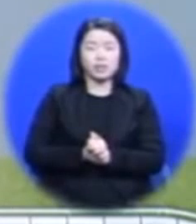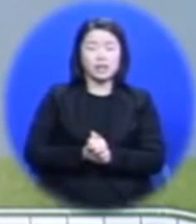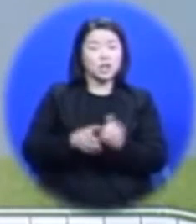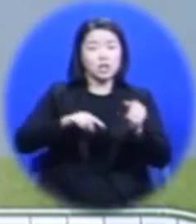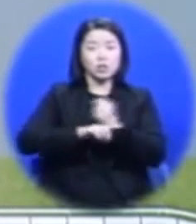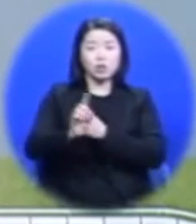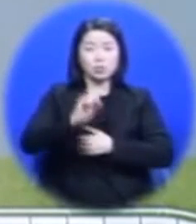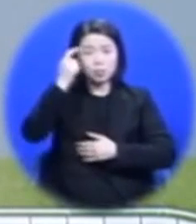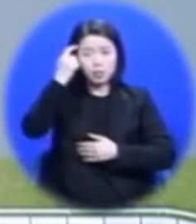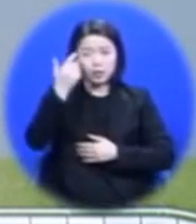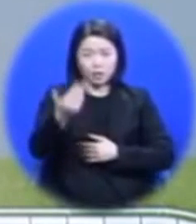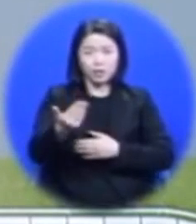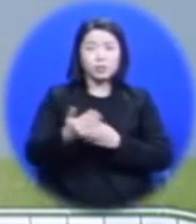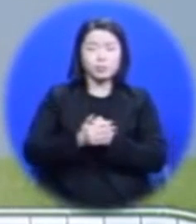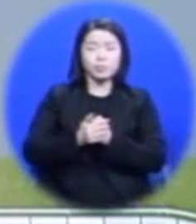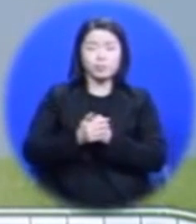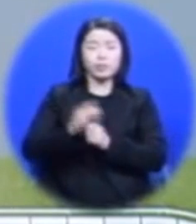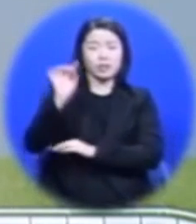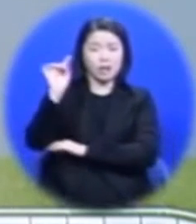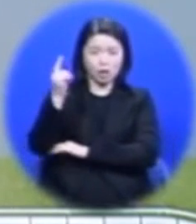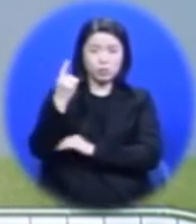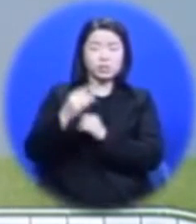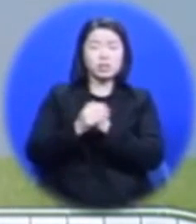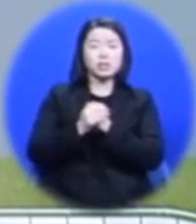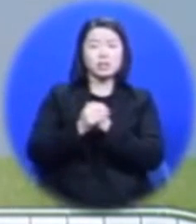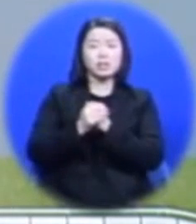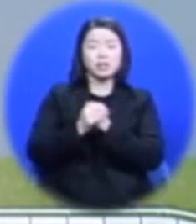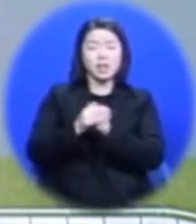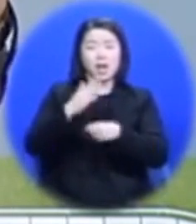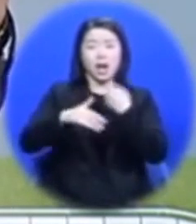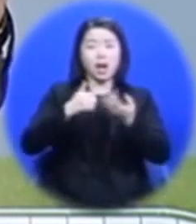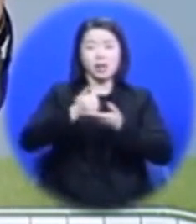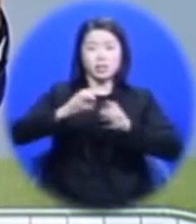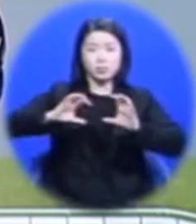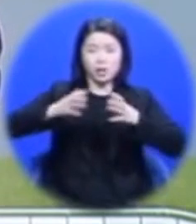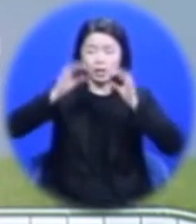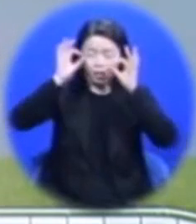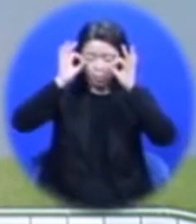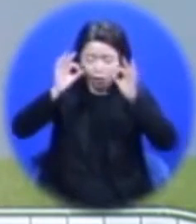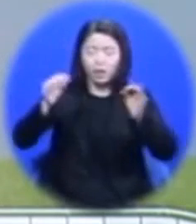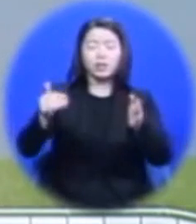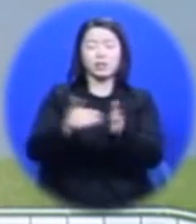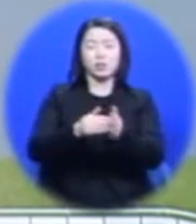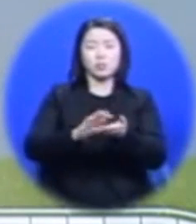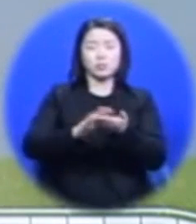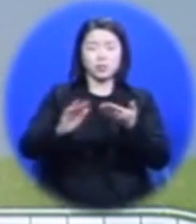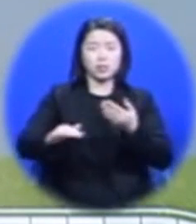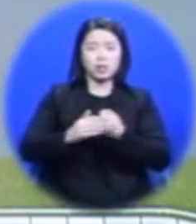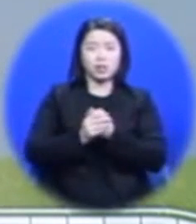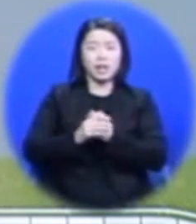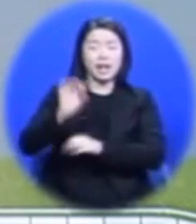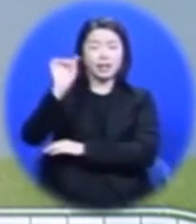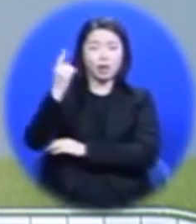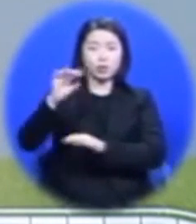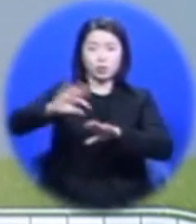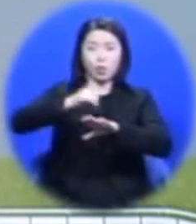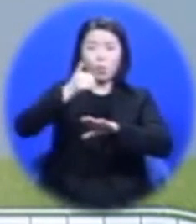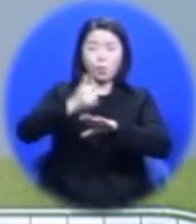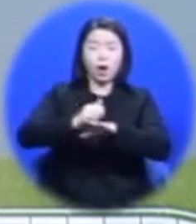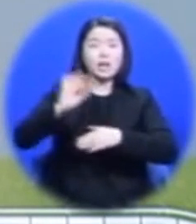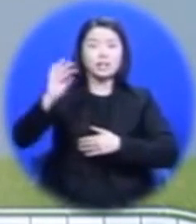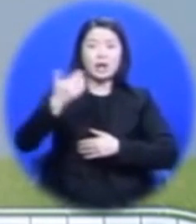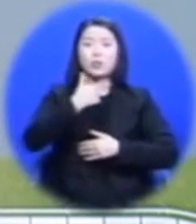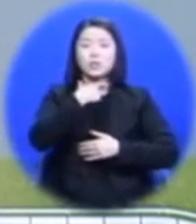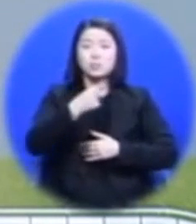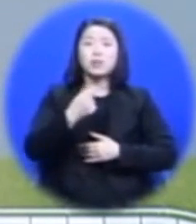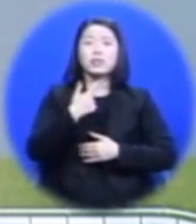이유가 뭐지요? 다윗이 하나님의 나라를 보았습니다. 다윗은 왕이 되고 싶었던